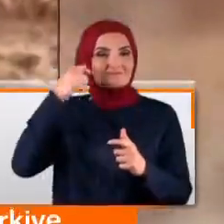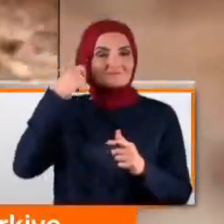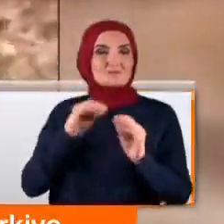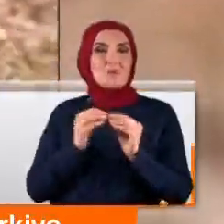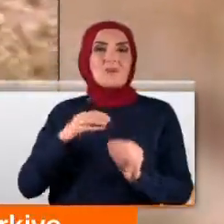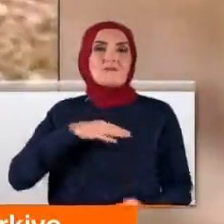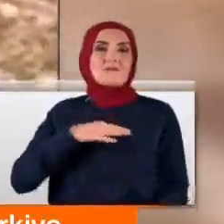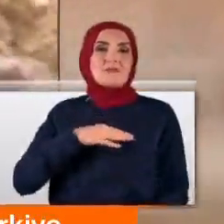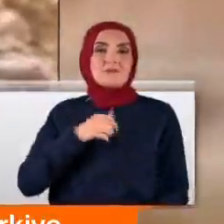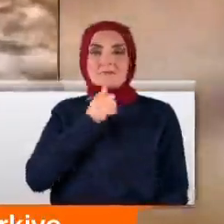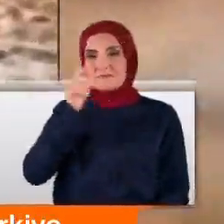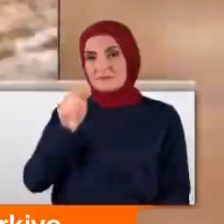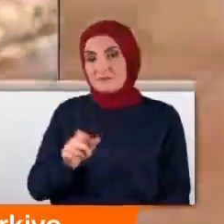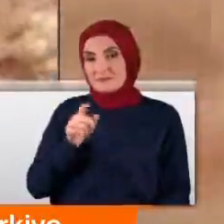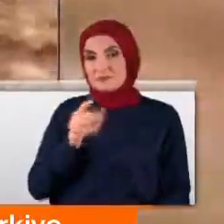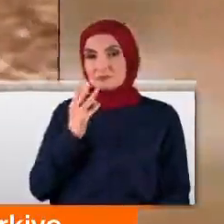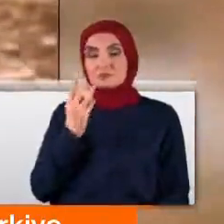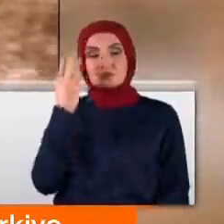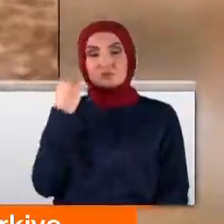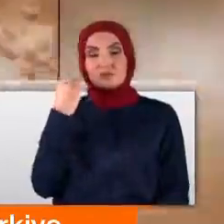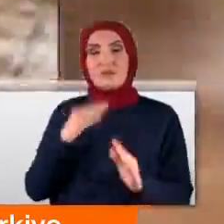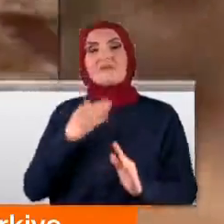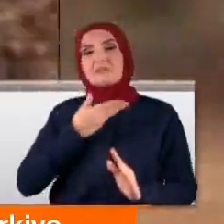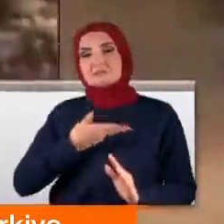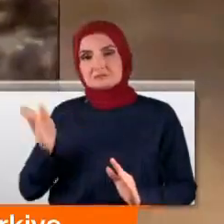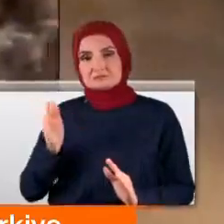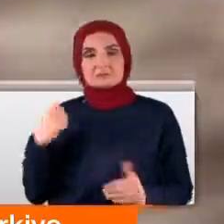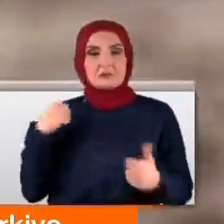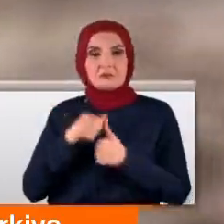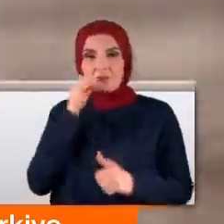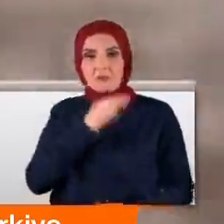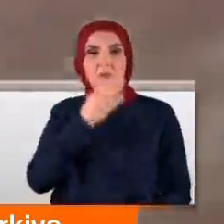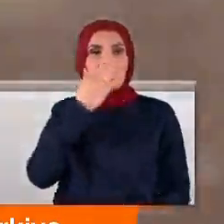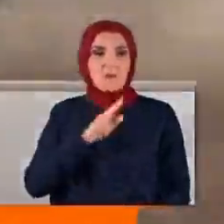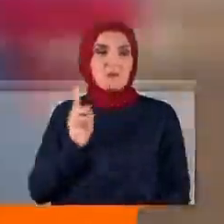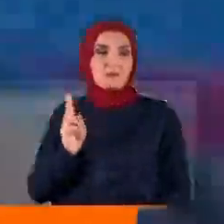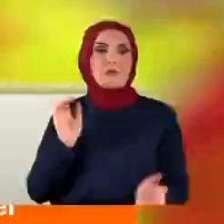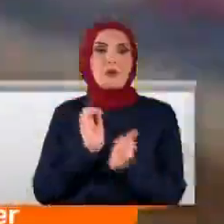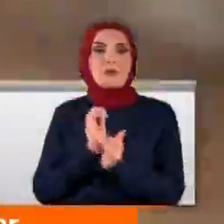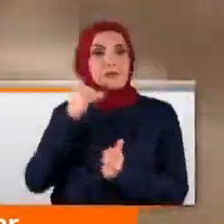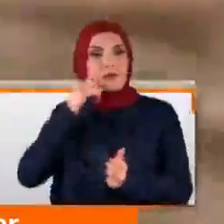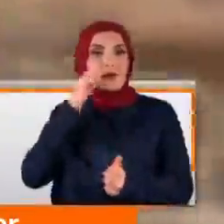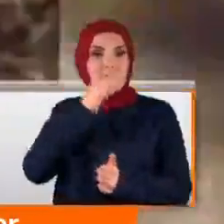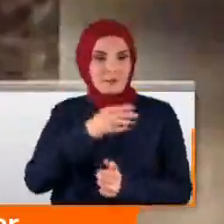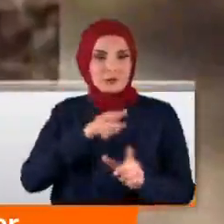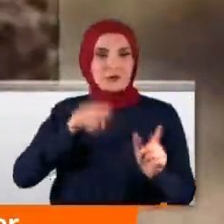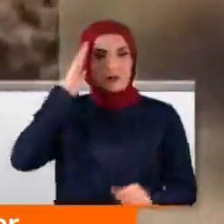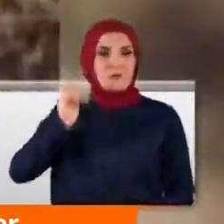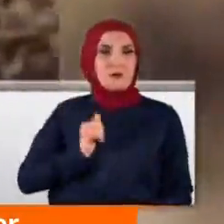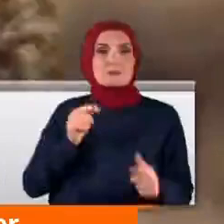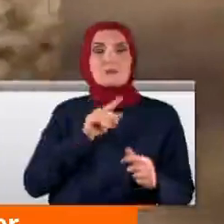Arabacı 3 gün önce evden çıkmış bir daha da haber alınamamıştı ailesinin ihbarıyla jandarmaya ekipleri Her yerde onu arıyordu